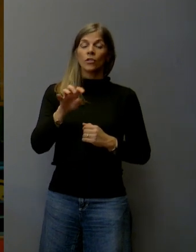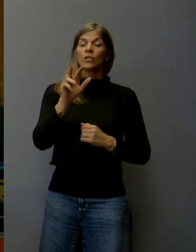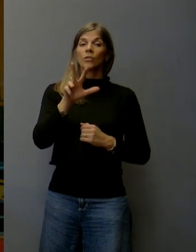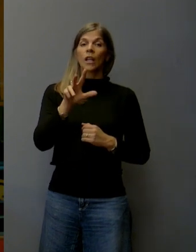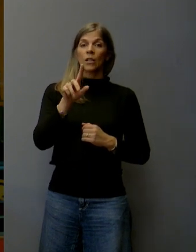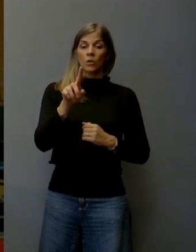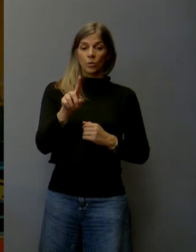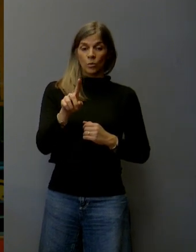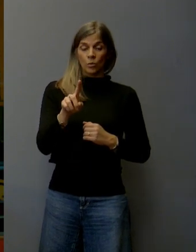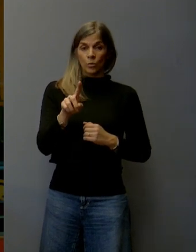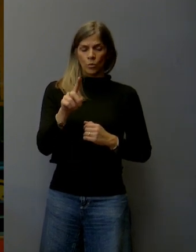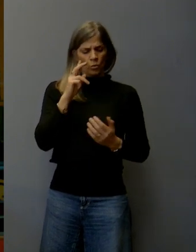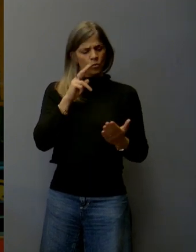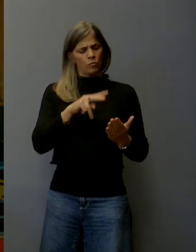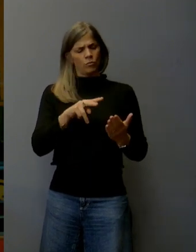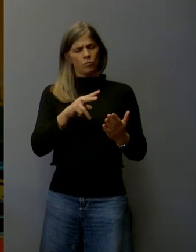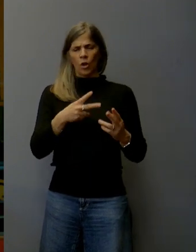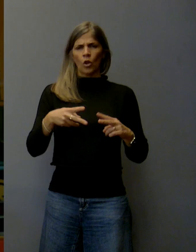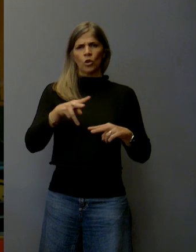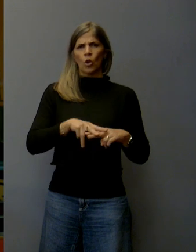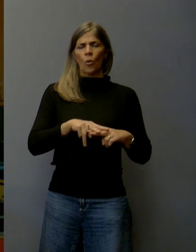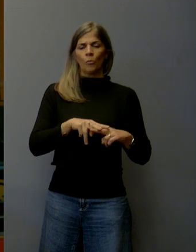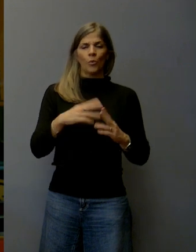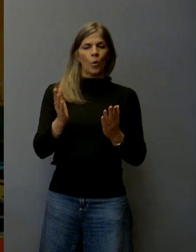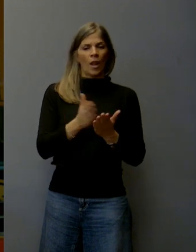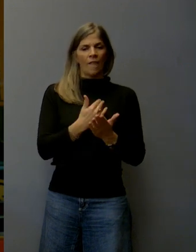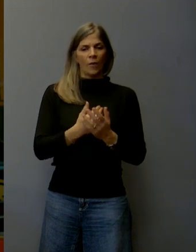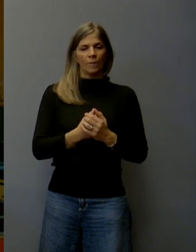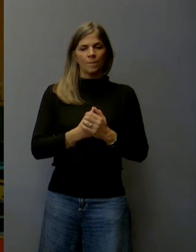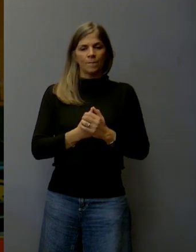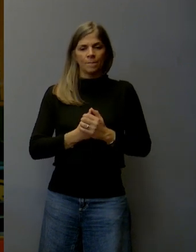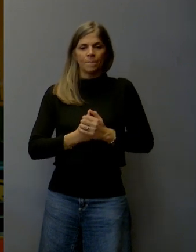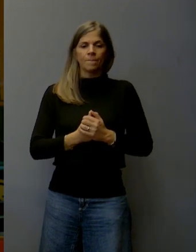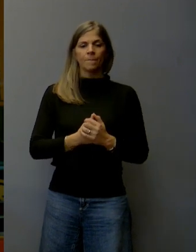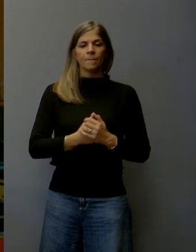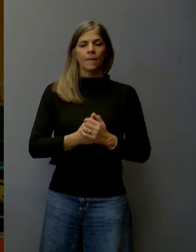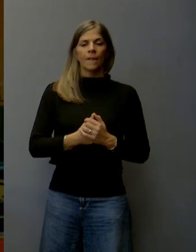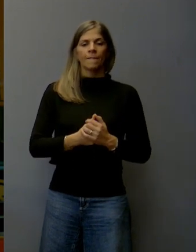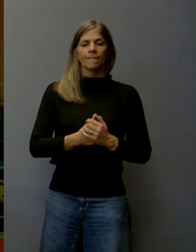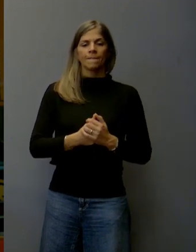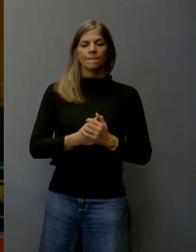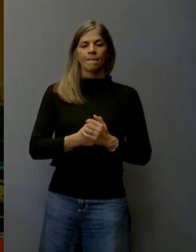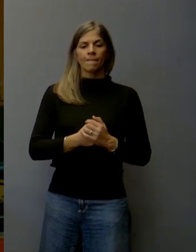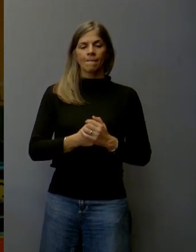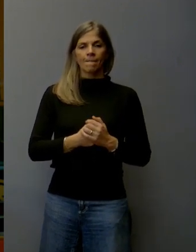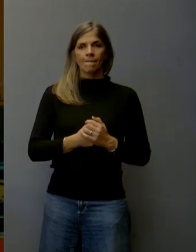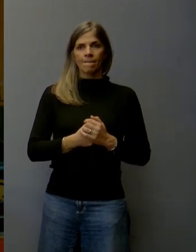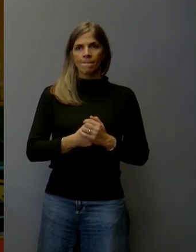mi sono reso conto rileggendoli che è un doppio quindi lo cancelliamo va bene